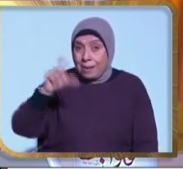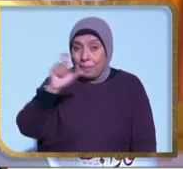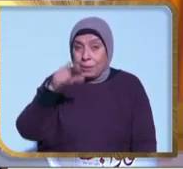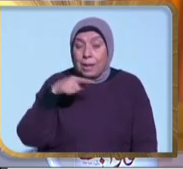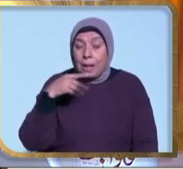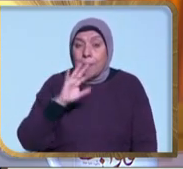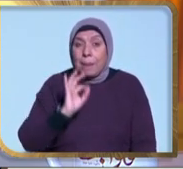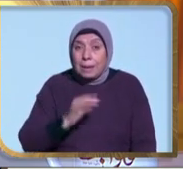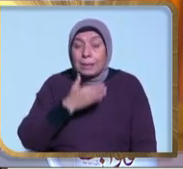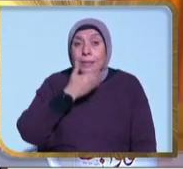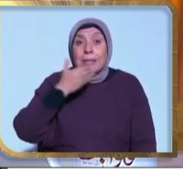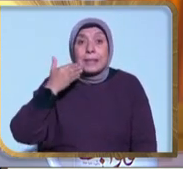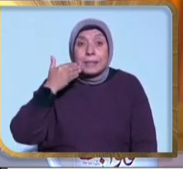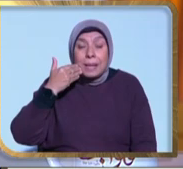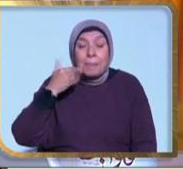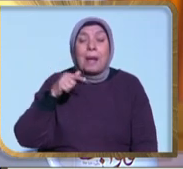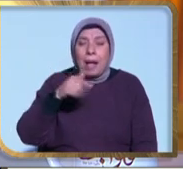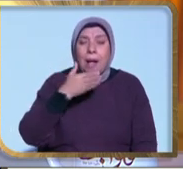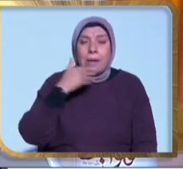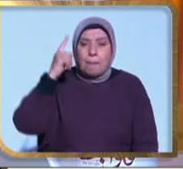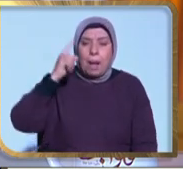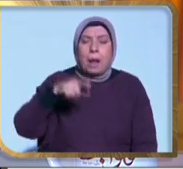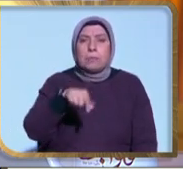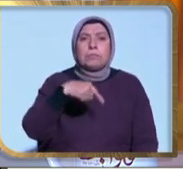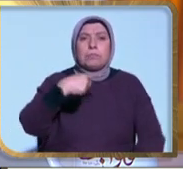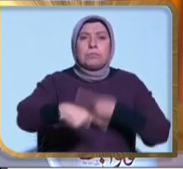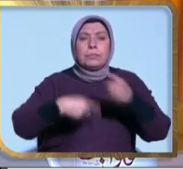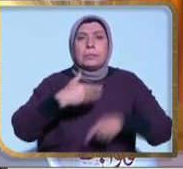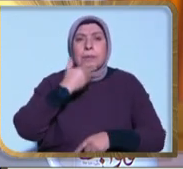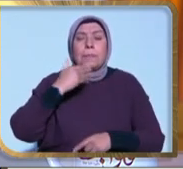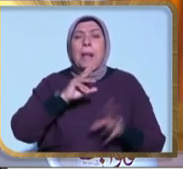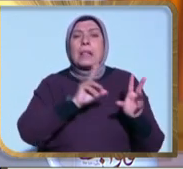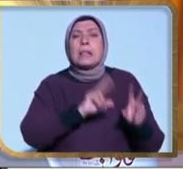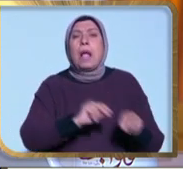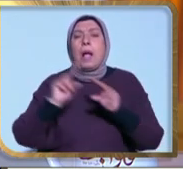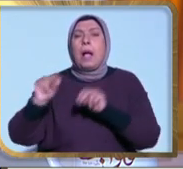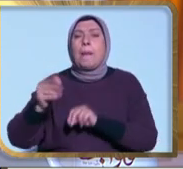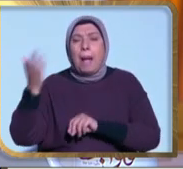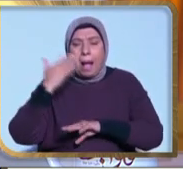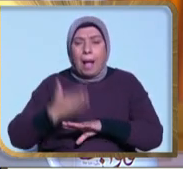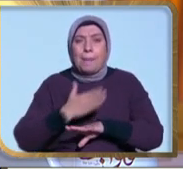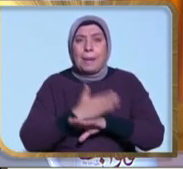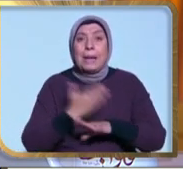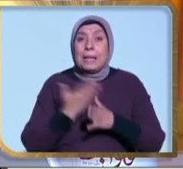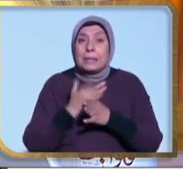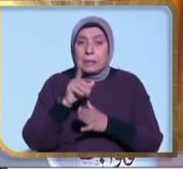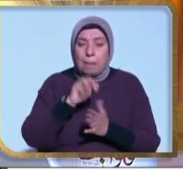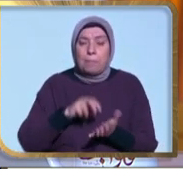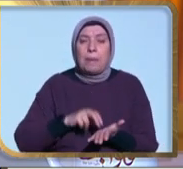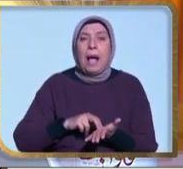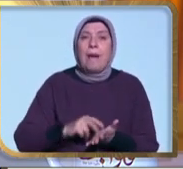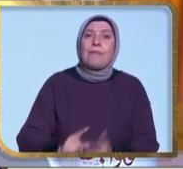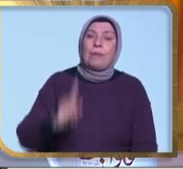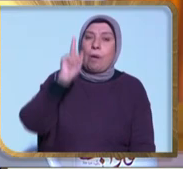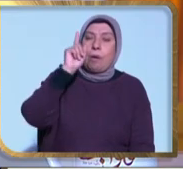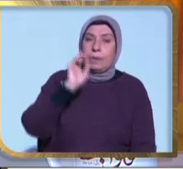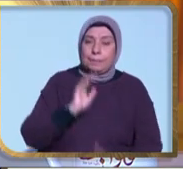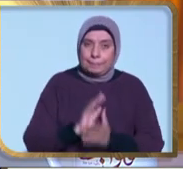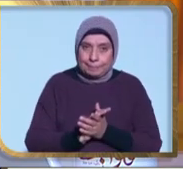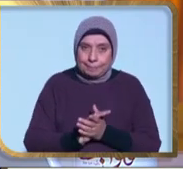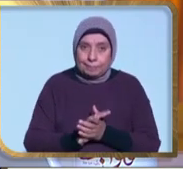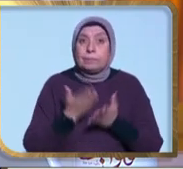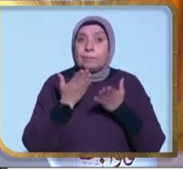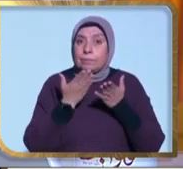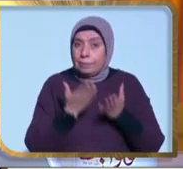الصيام كما كتب على الذين من قبلكم لعلكم تتقون فسيدنا موسى كان